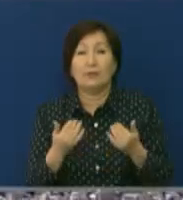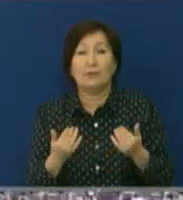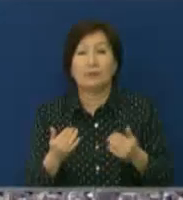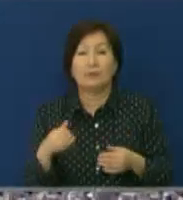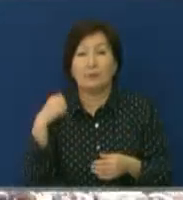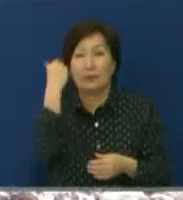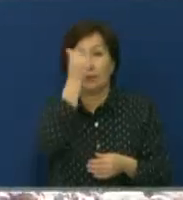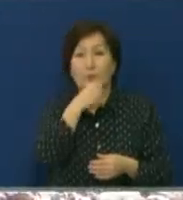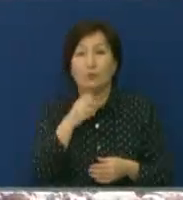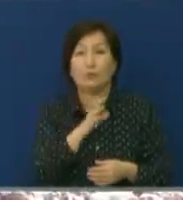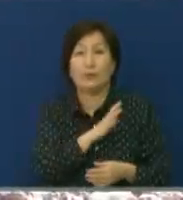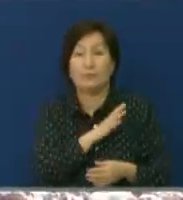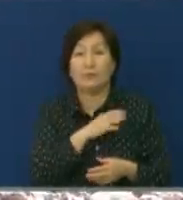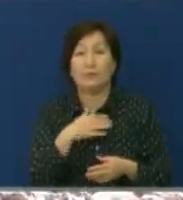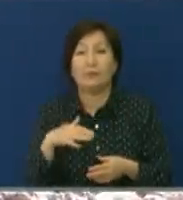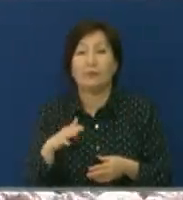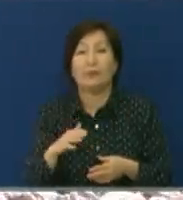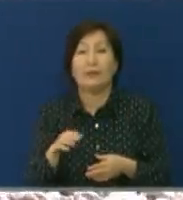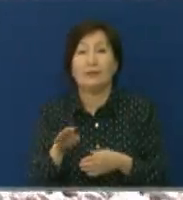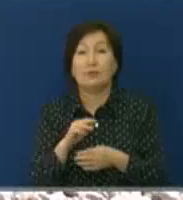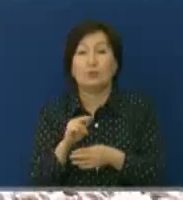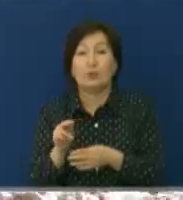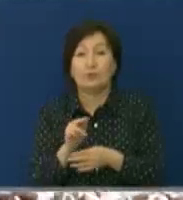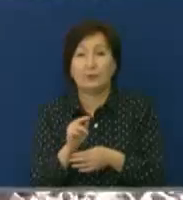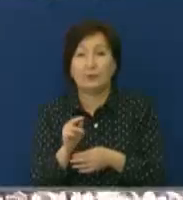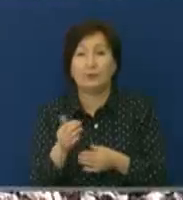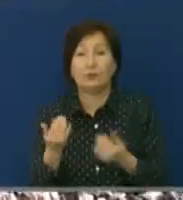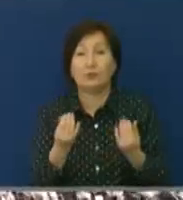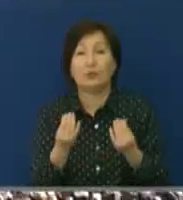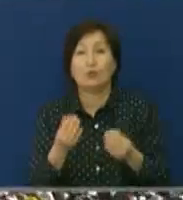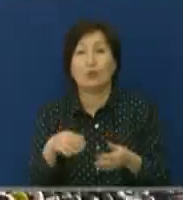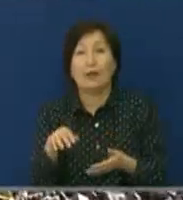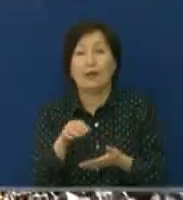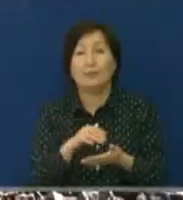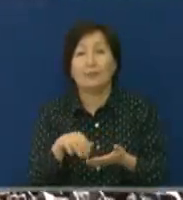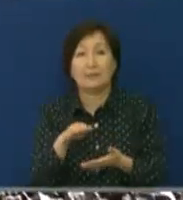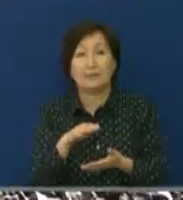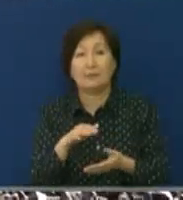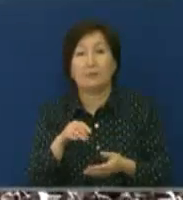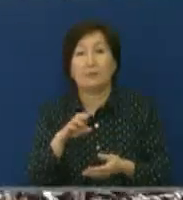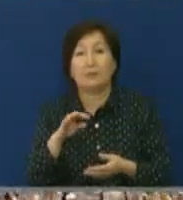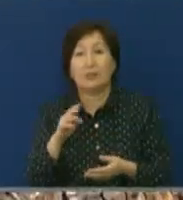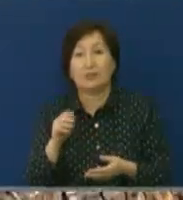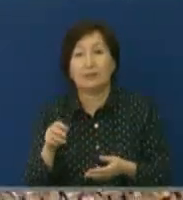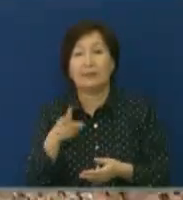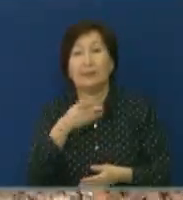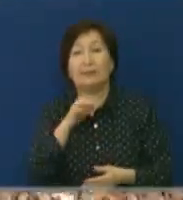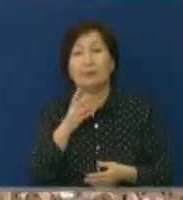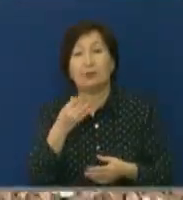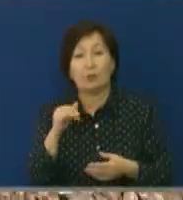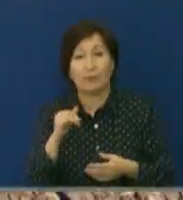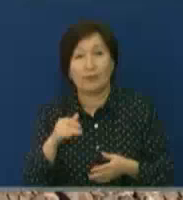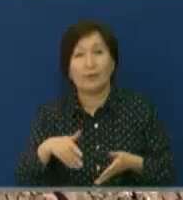текущего и капитального ремонта улиц предусмотрено григоровка и посыпка дорог песчано-гравийной смесью за полтора месяца